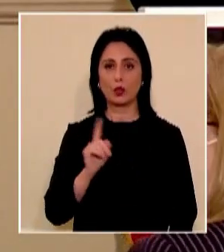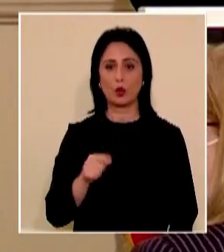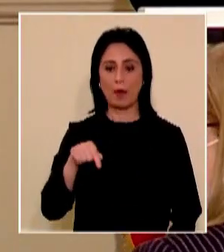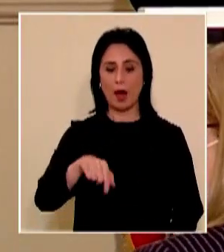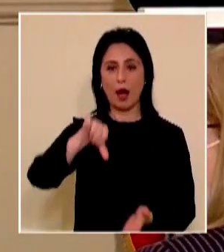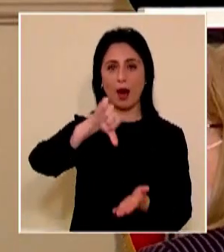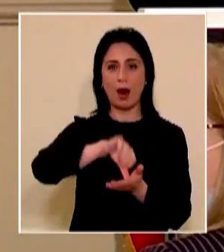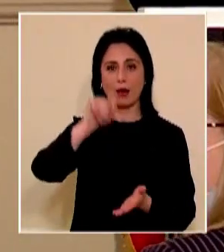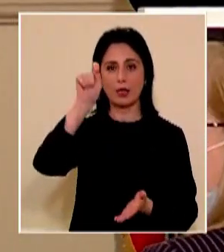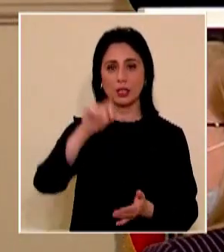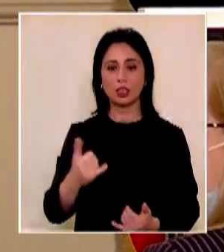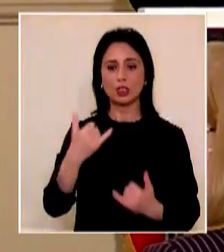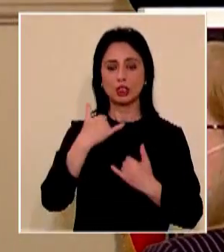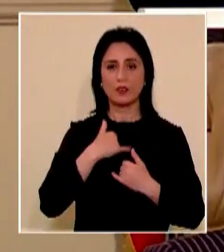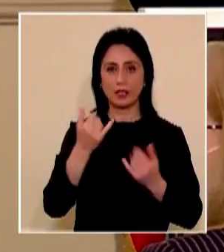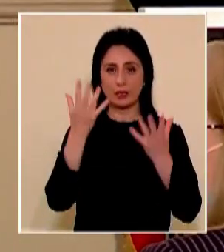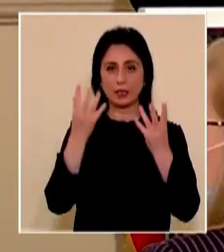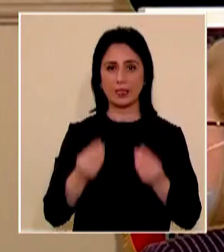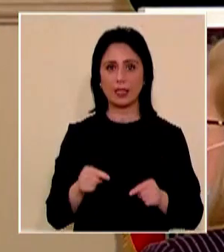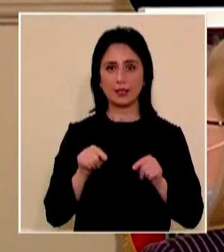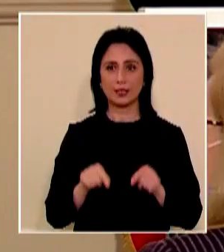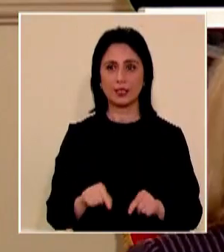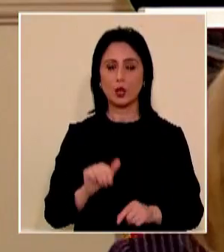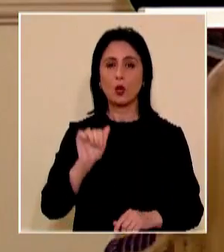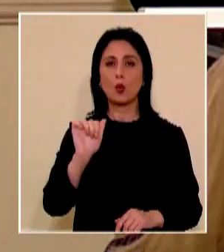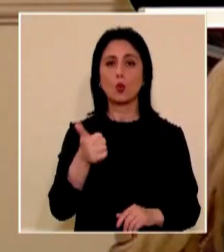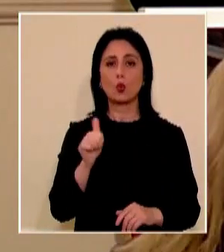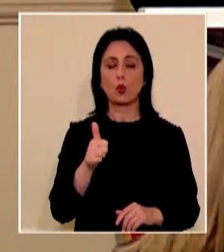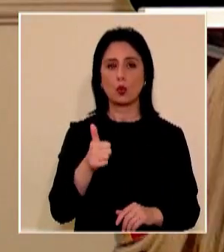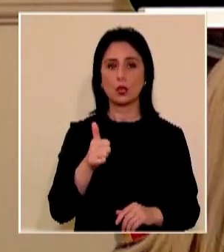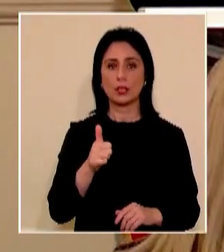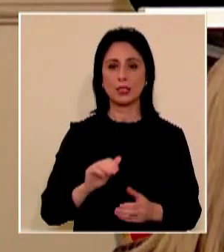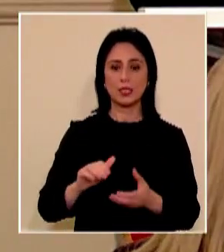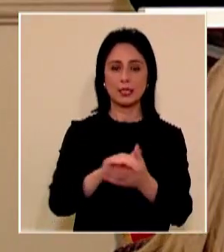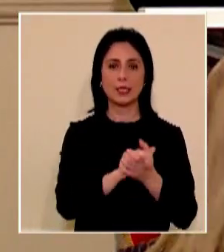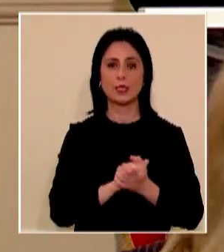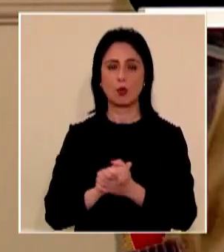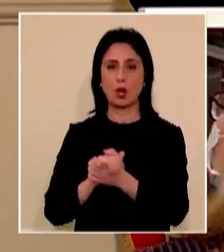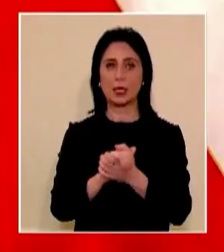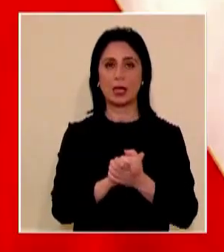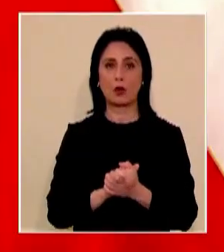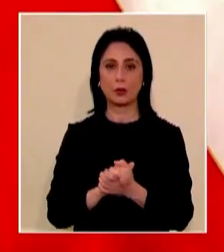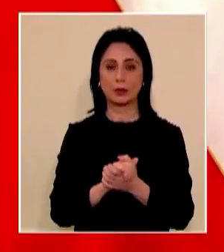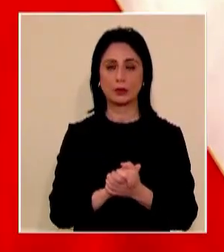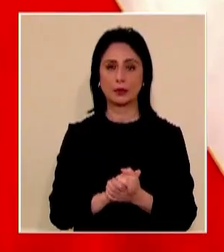აქ ყოფილიყო ჩვენთან ამ დღეს როგორც სოლიდარობის